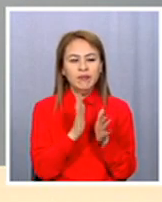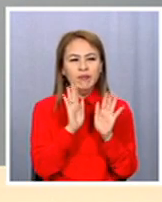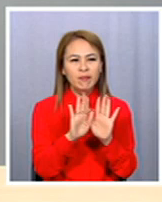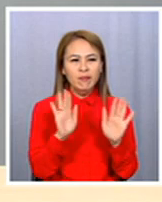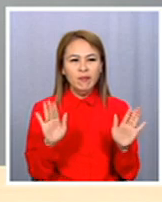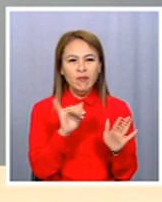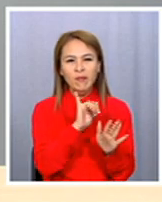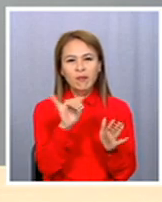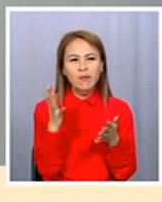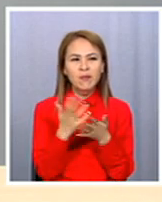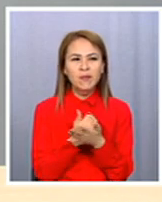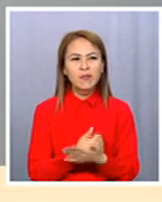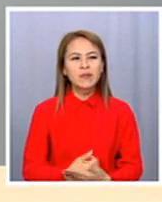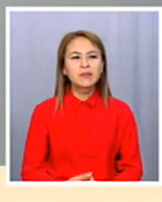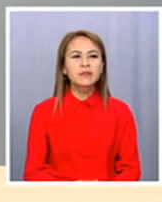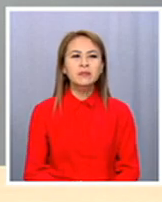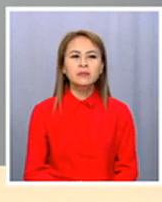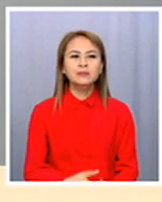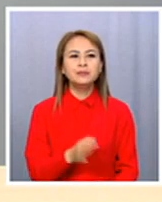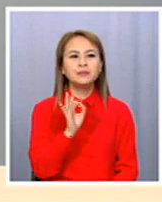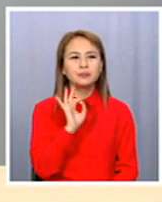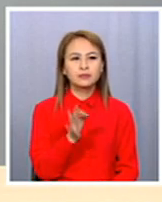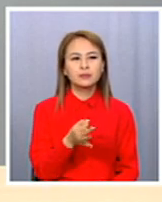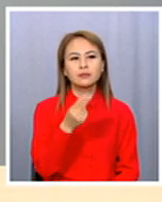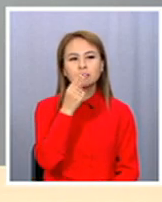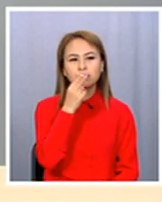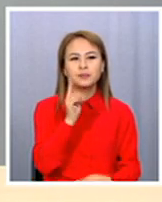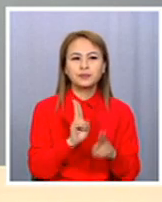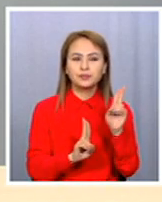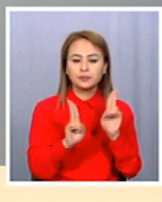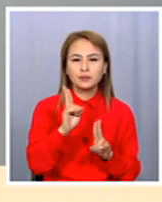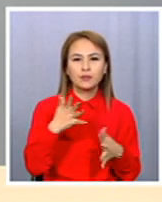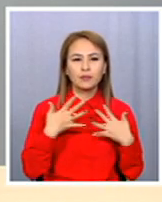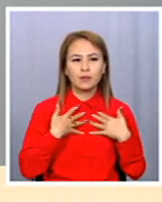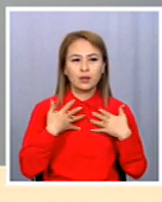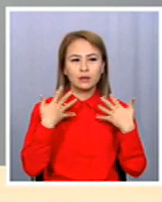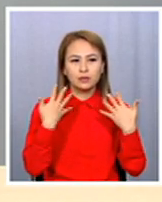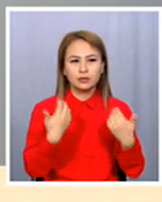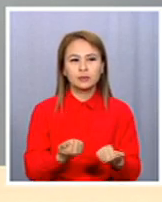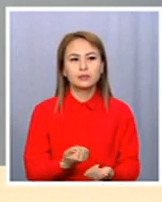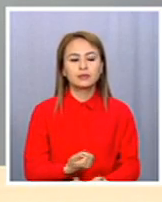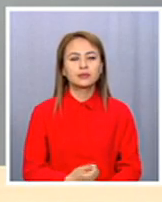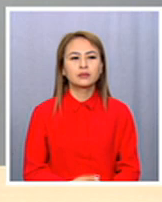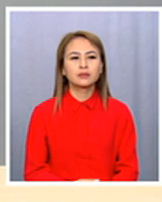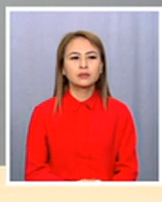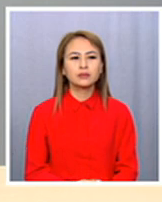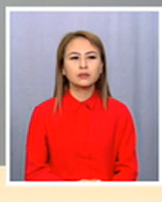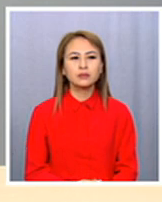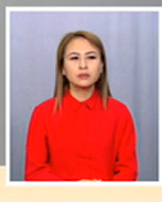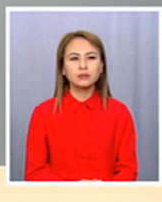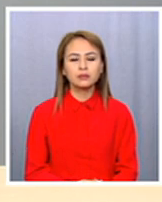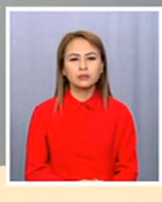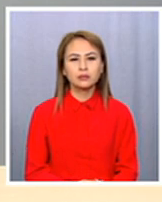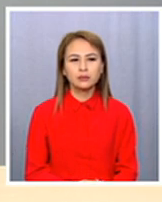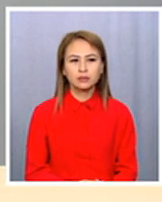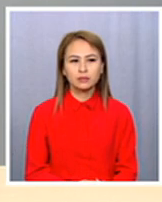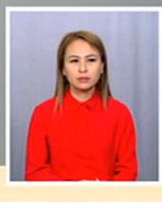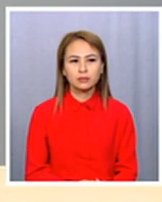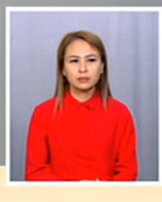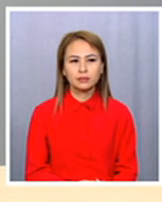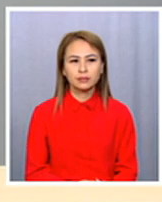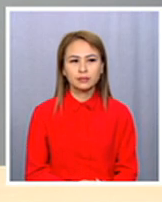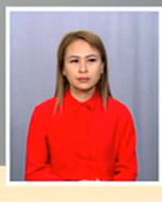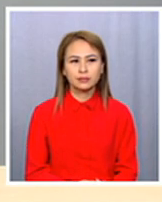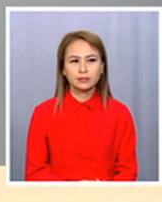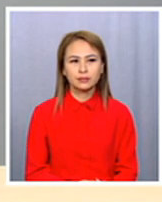вас получились. Правильно питайся, здоровья набирайся. Отлично.